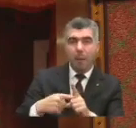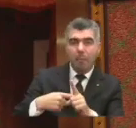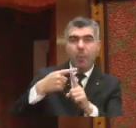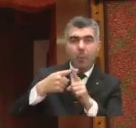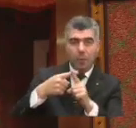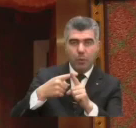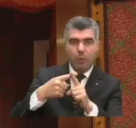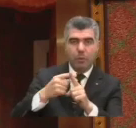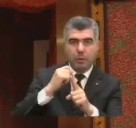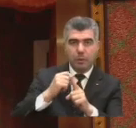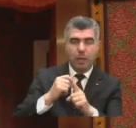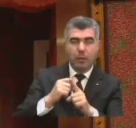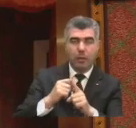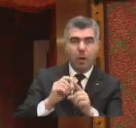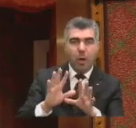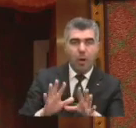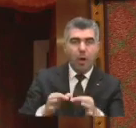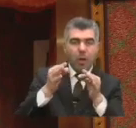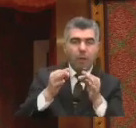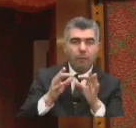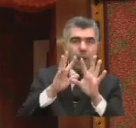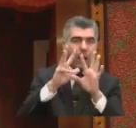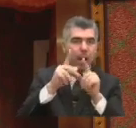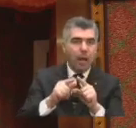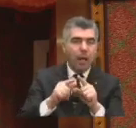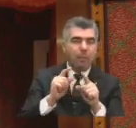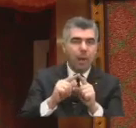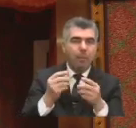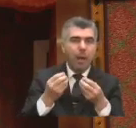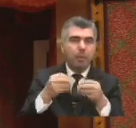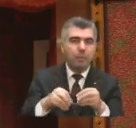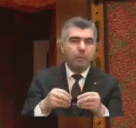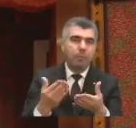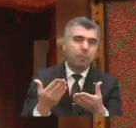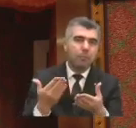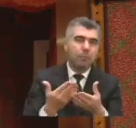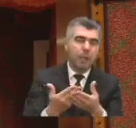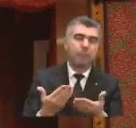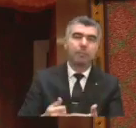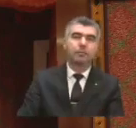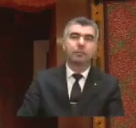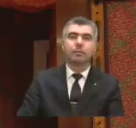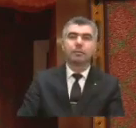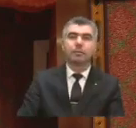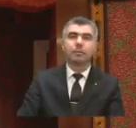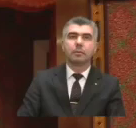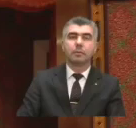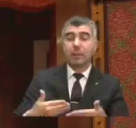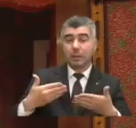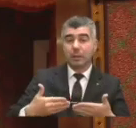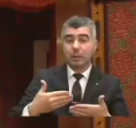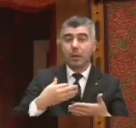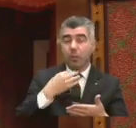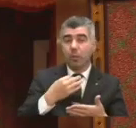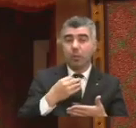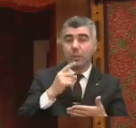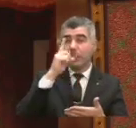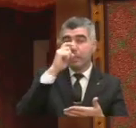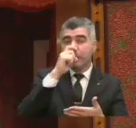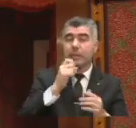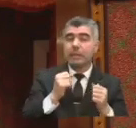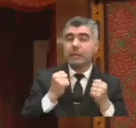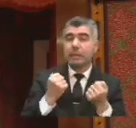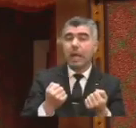كذلك في هذا الرقم ديال الشركات الإفلاس. لواحد الآفة اللي كتعاني منها معظم